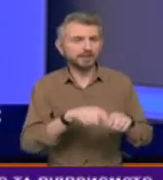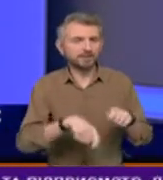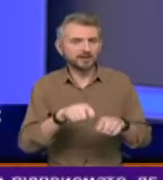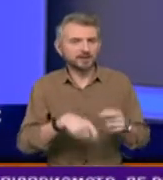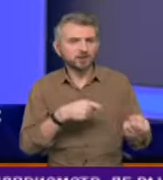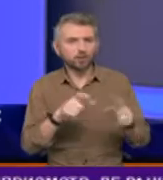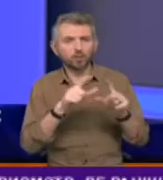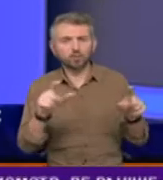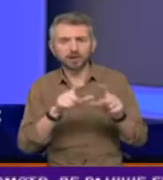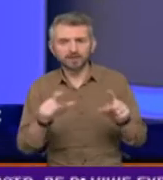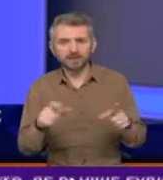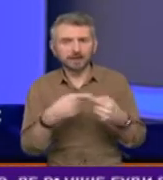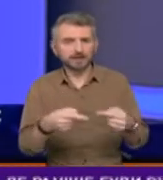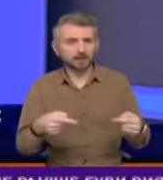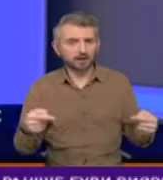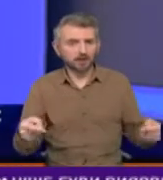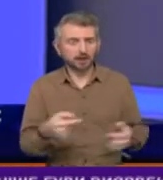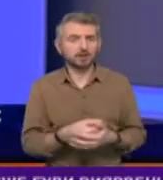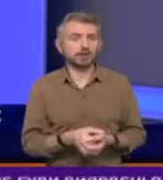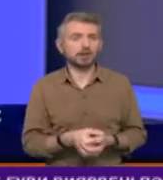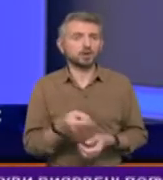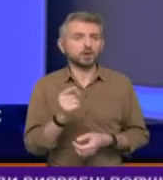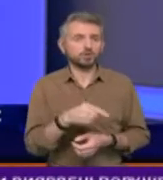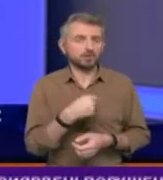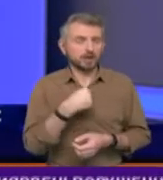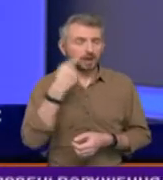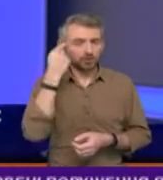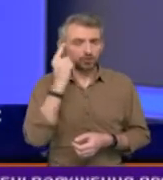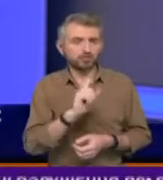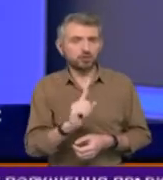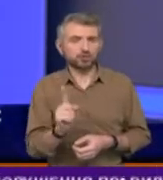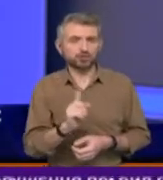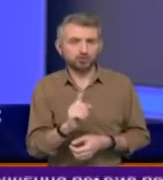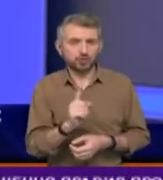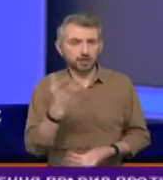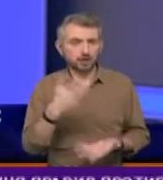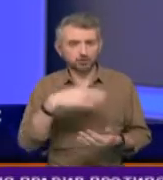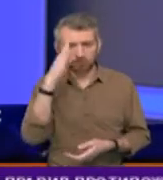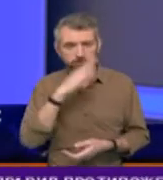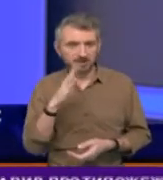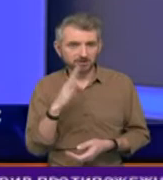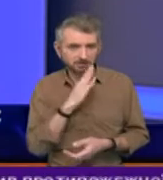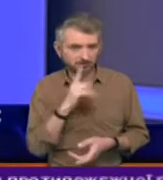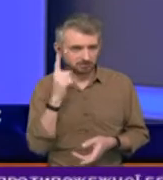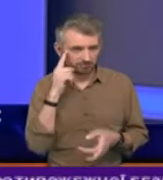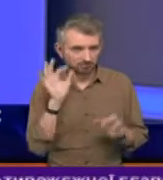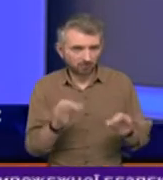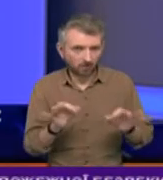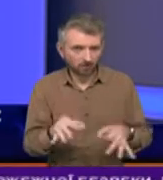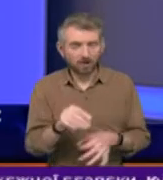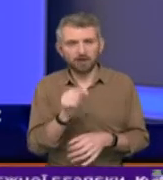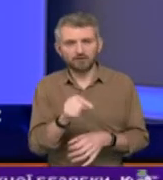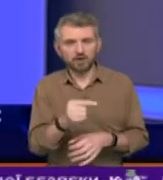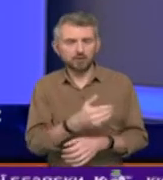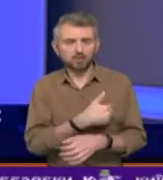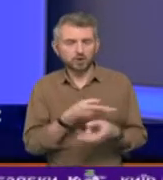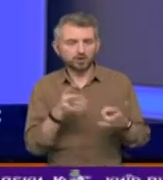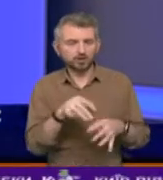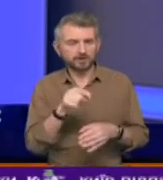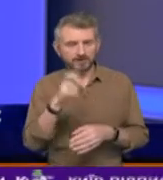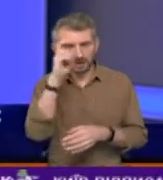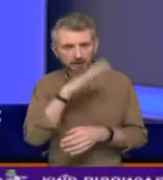рейках якоїсь рівності між іншими світовими, там, міжнародними, європейськими досвідами ми знаходимося і таким